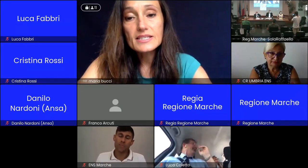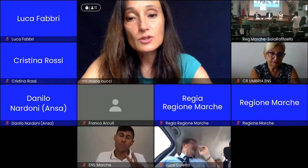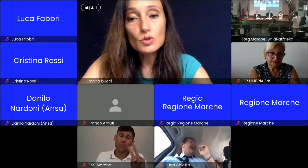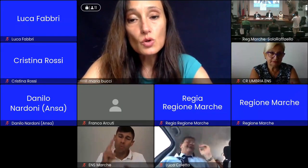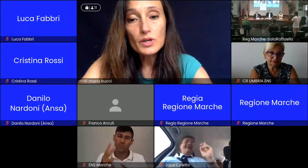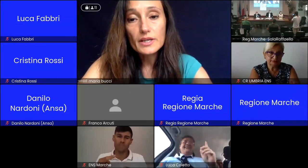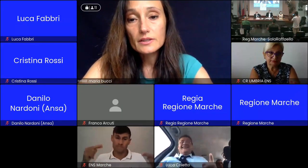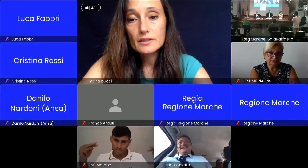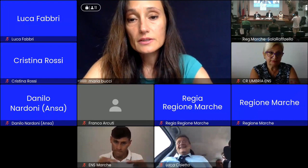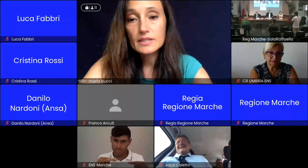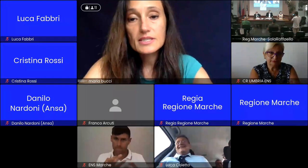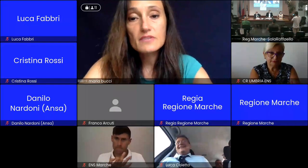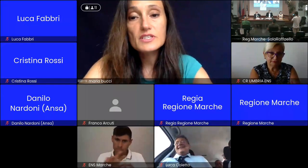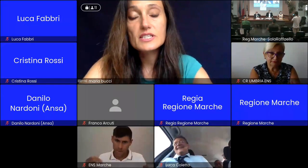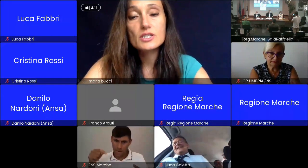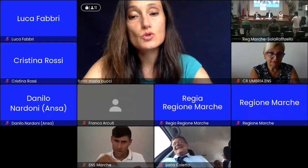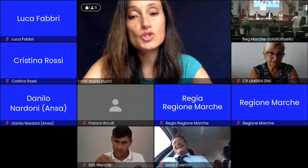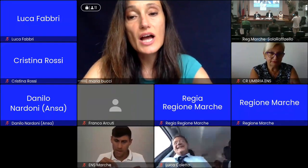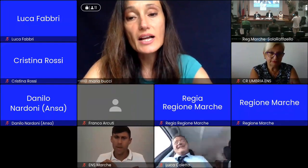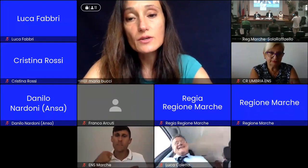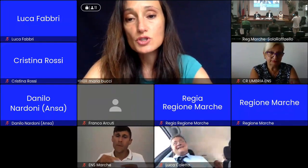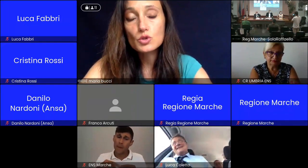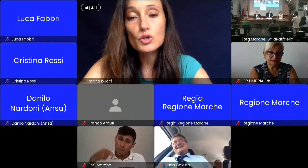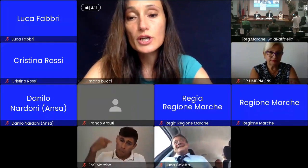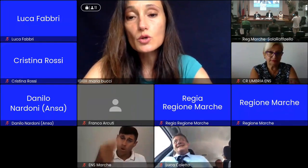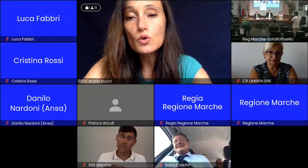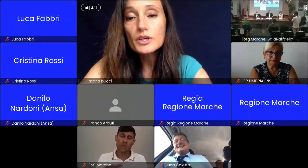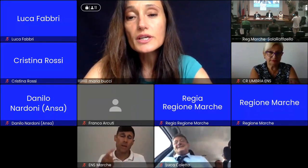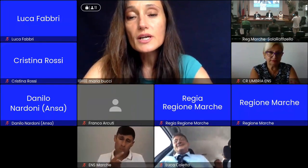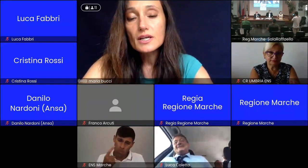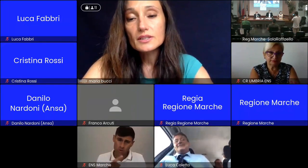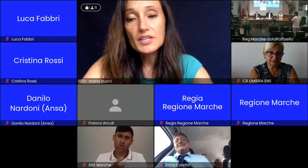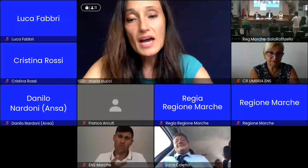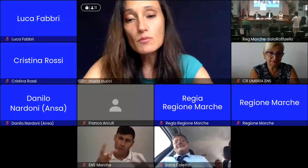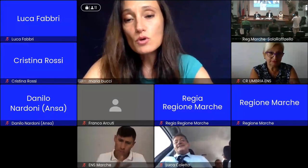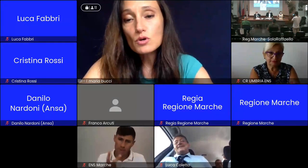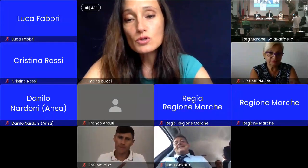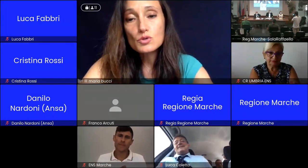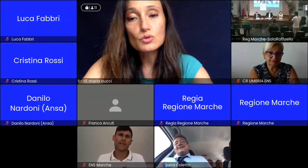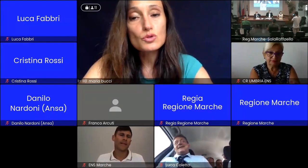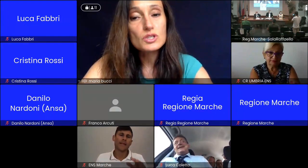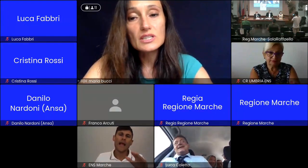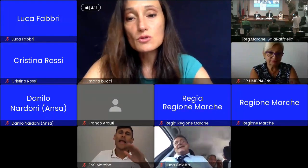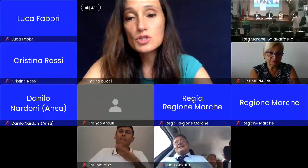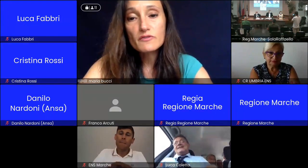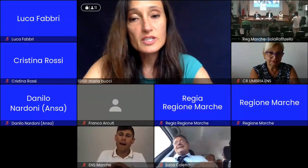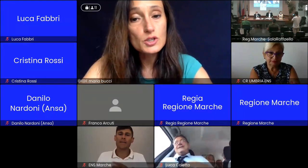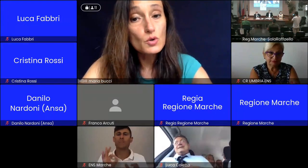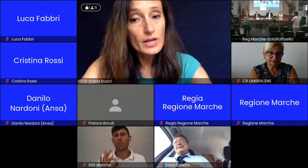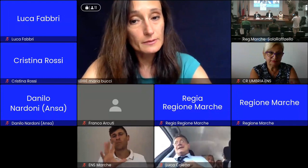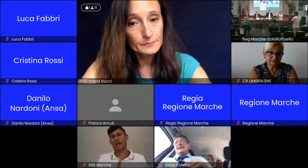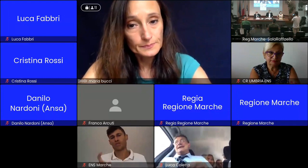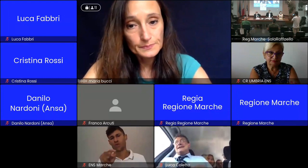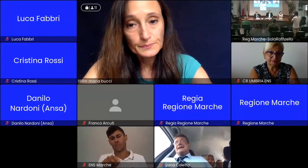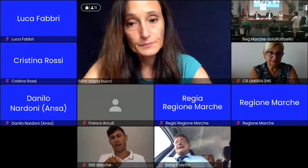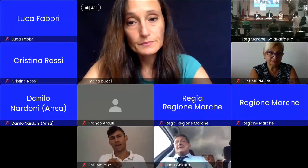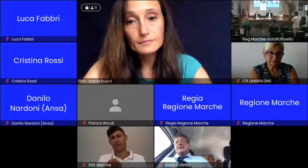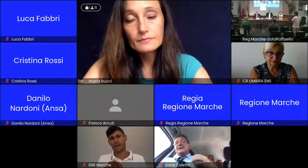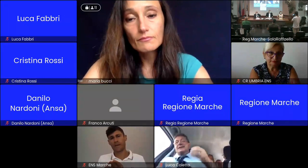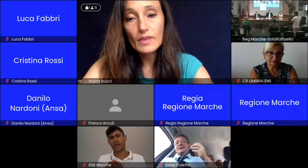Anche perché il settore dei servizi sociali è un settore che noi teniamo sotto stretta